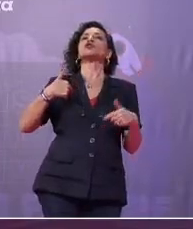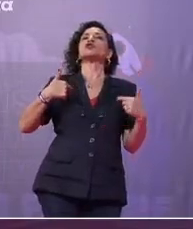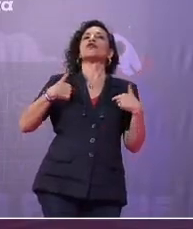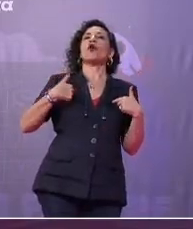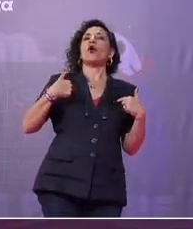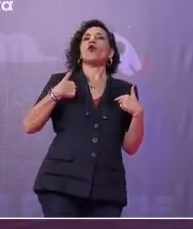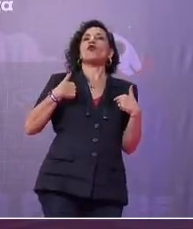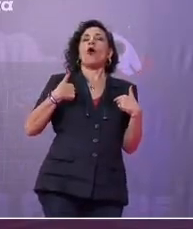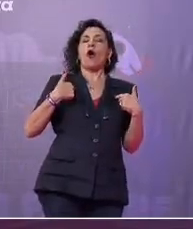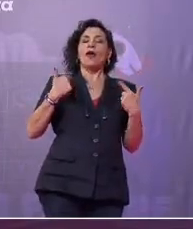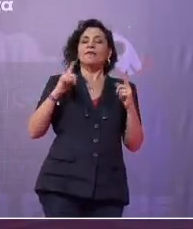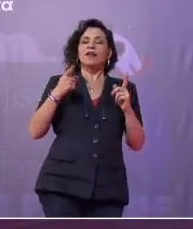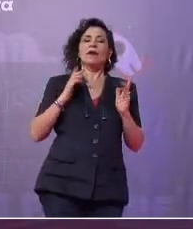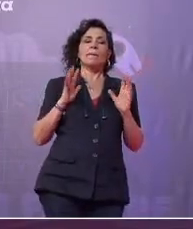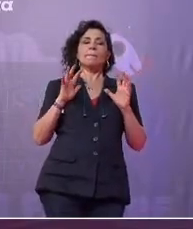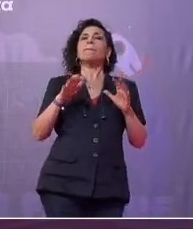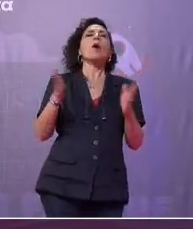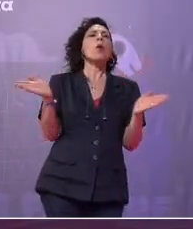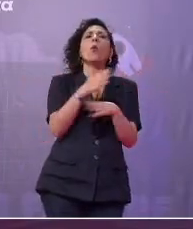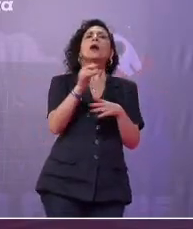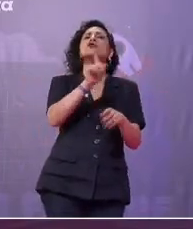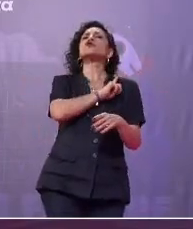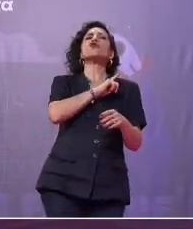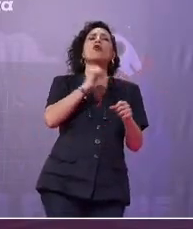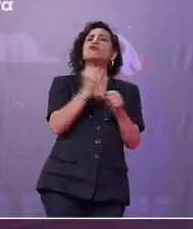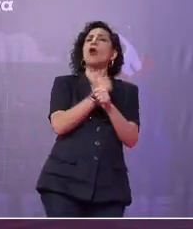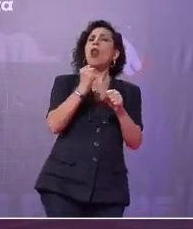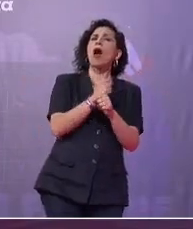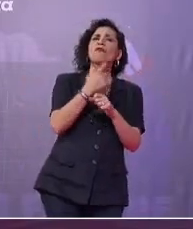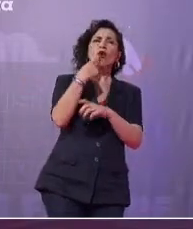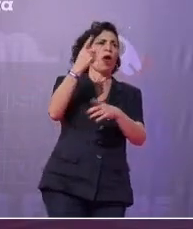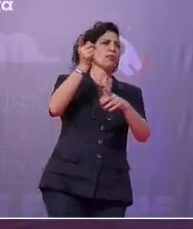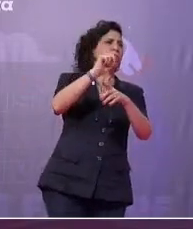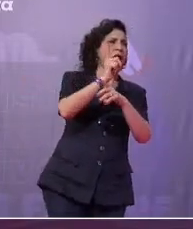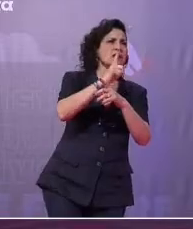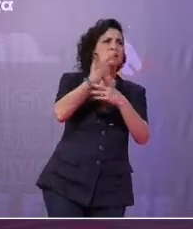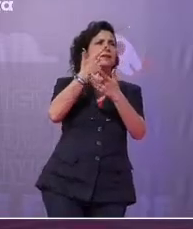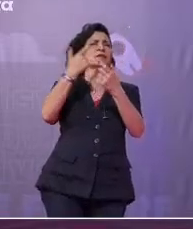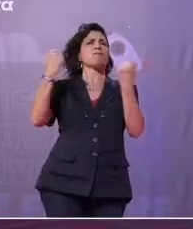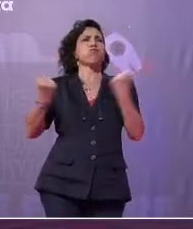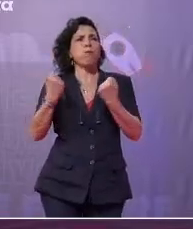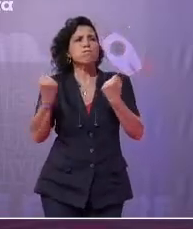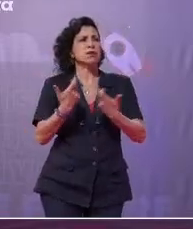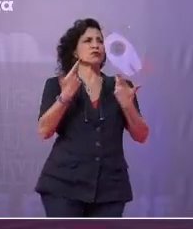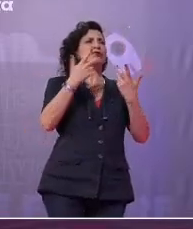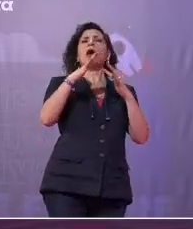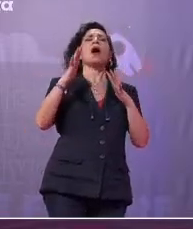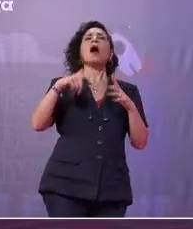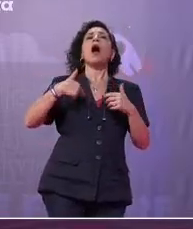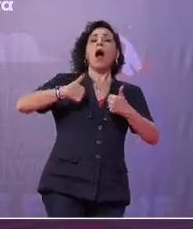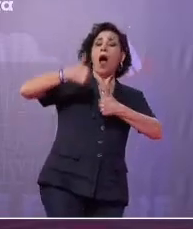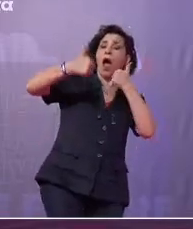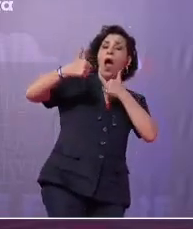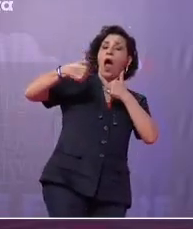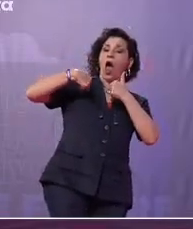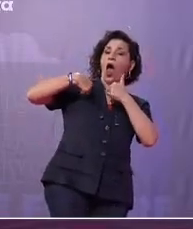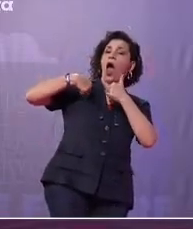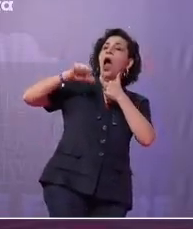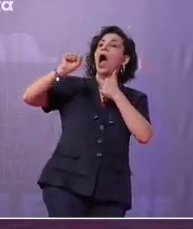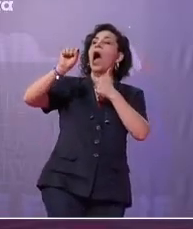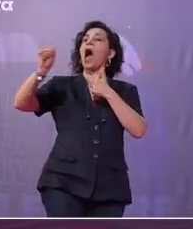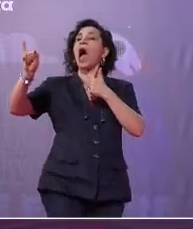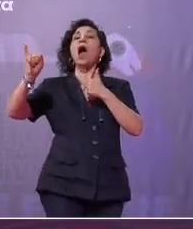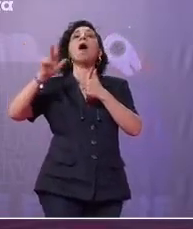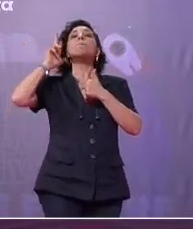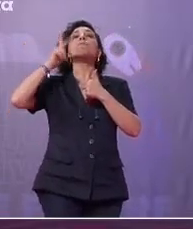di advertising qualsiasi sia il nostro lavoro Non è tra noi e l'intelligenza artificiale la gara chi diventa più bravo quanto tra noi